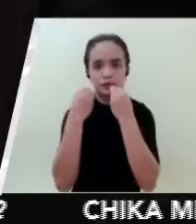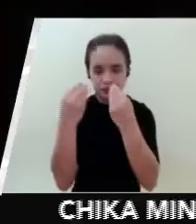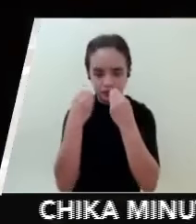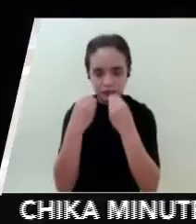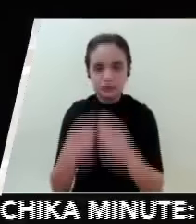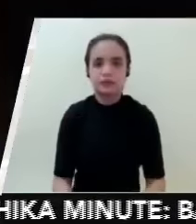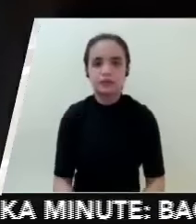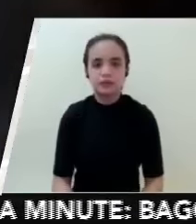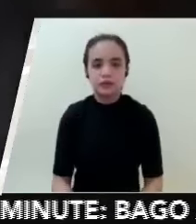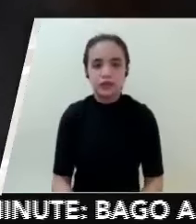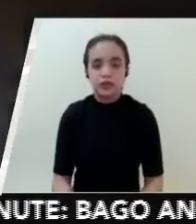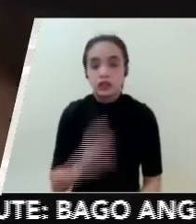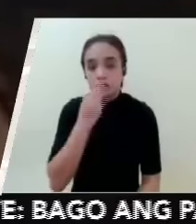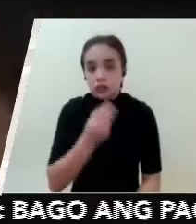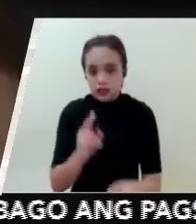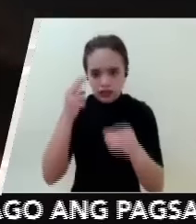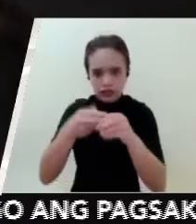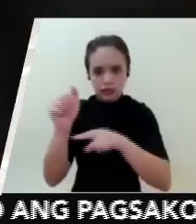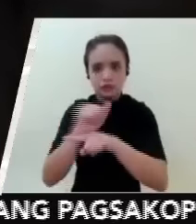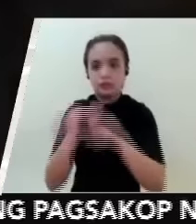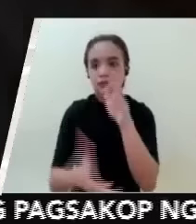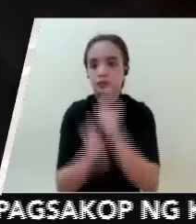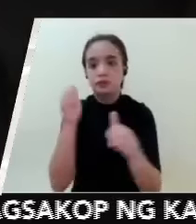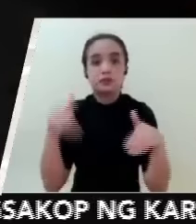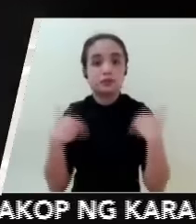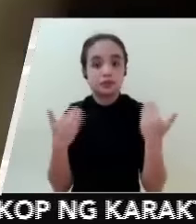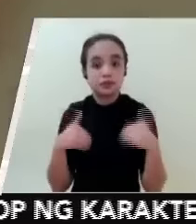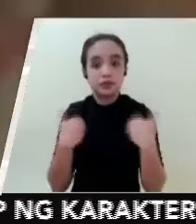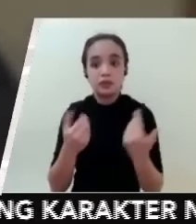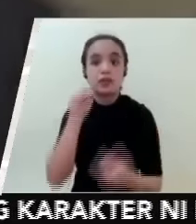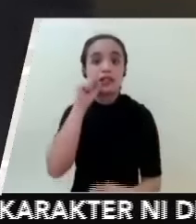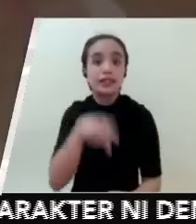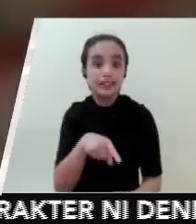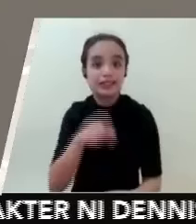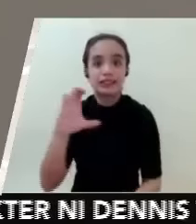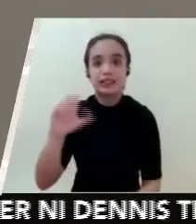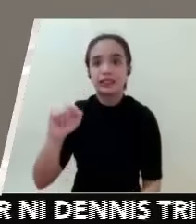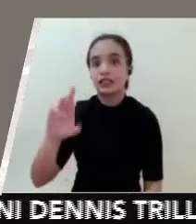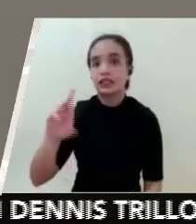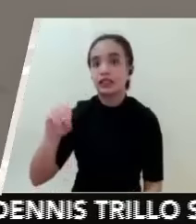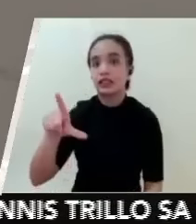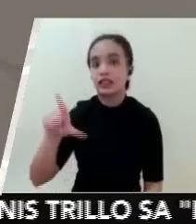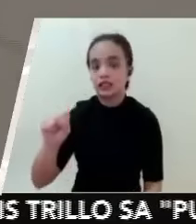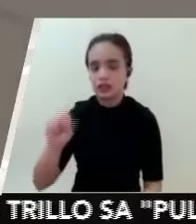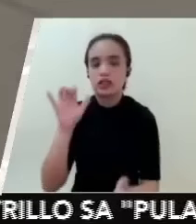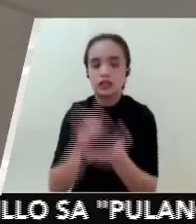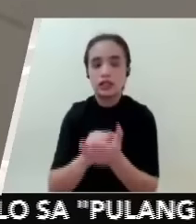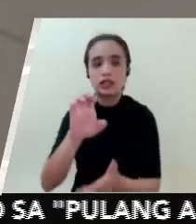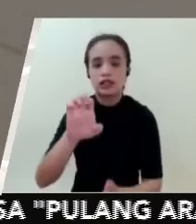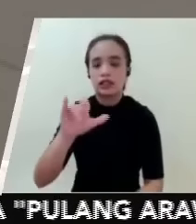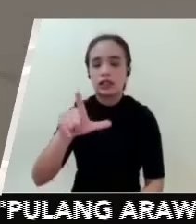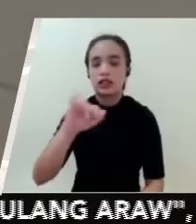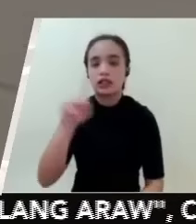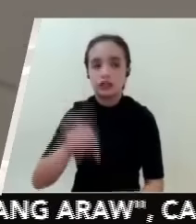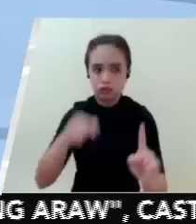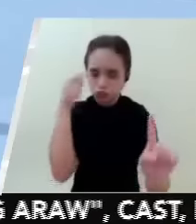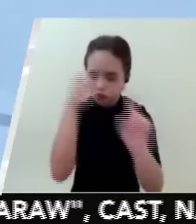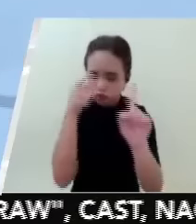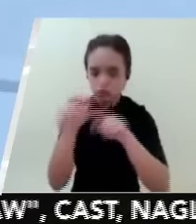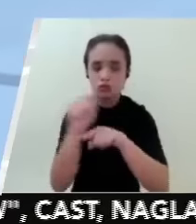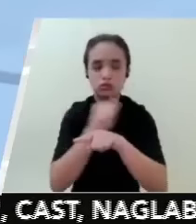din sa training ang youngest sister ni Carlos Yulo na si Eliza, na isa raw sa mga tinatarget i-train ng Gymnastics Association